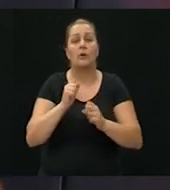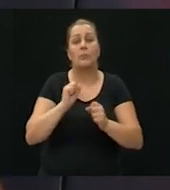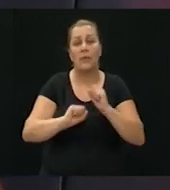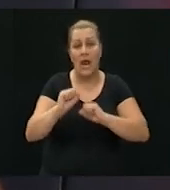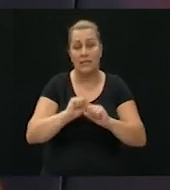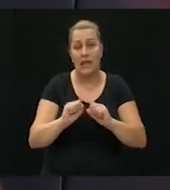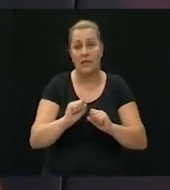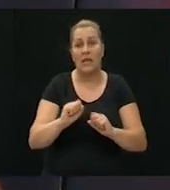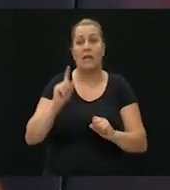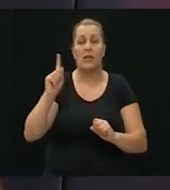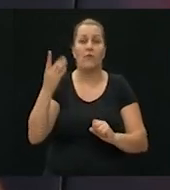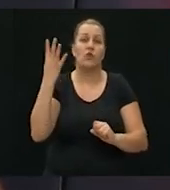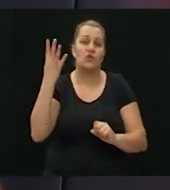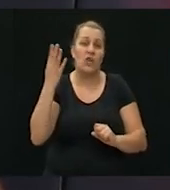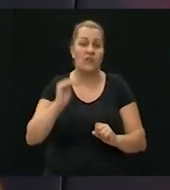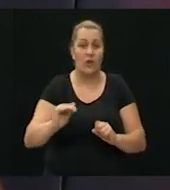njegove